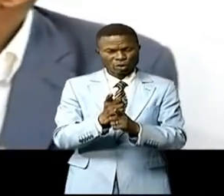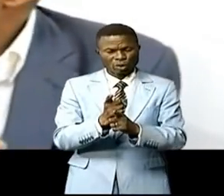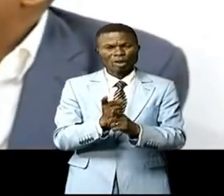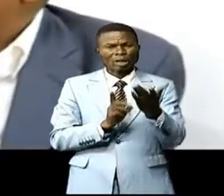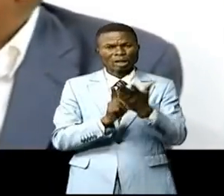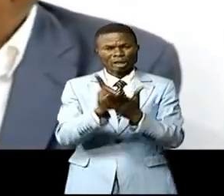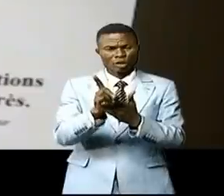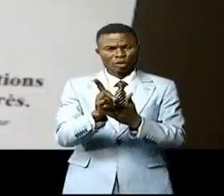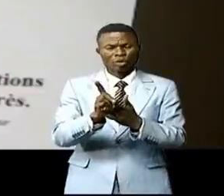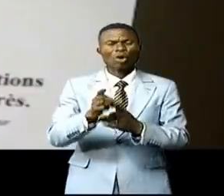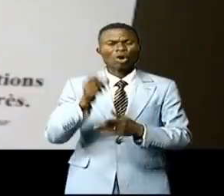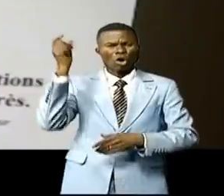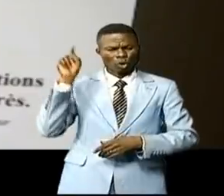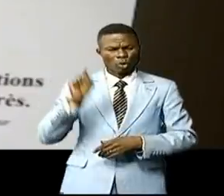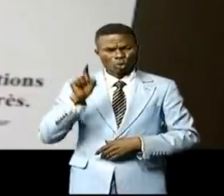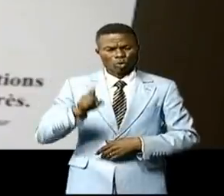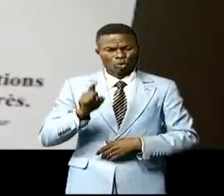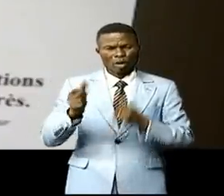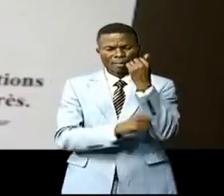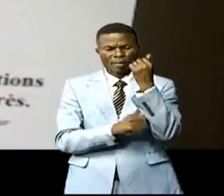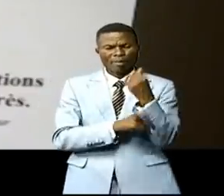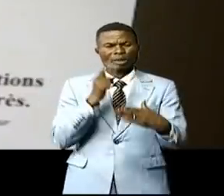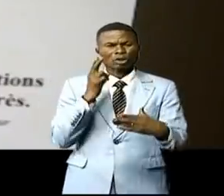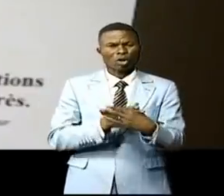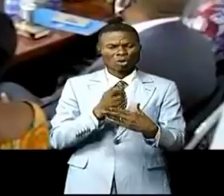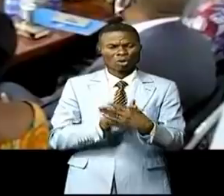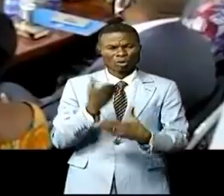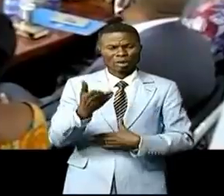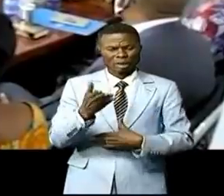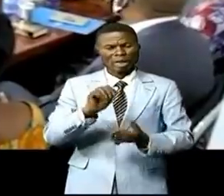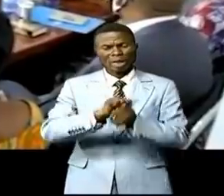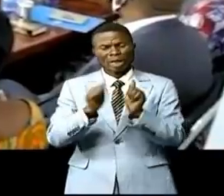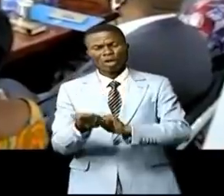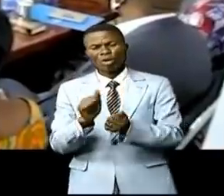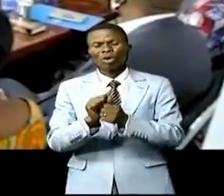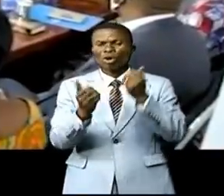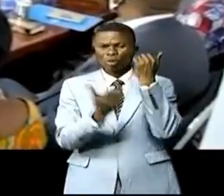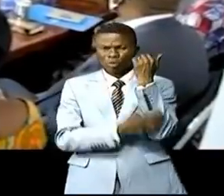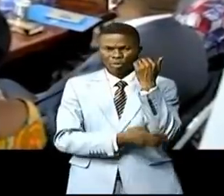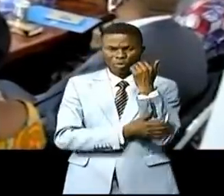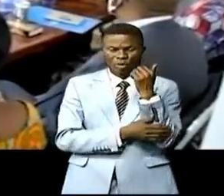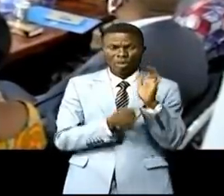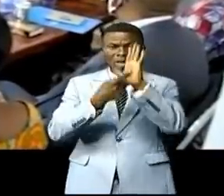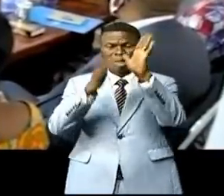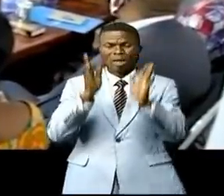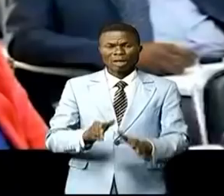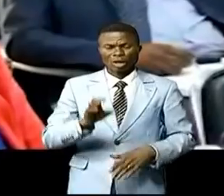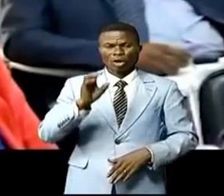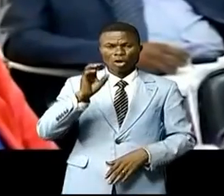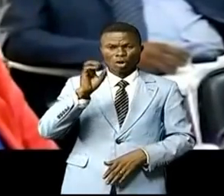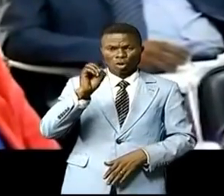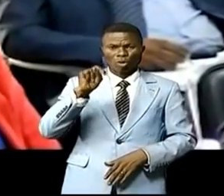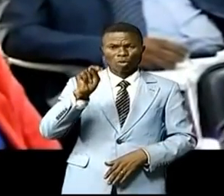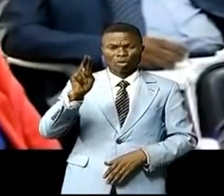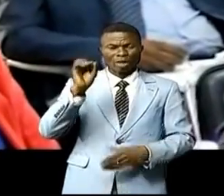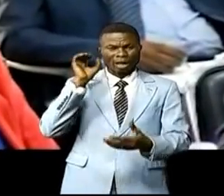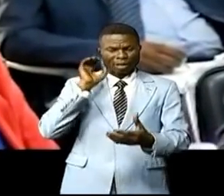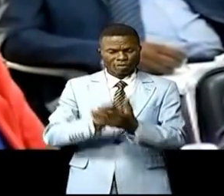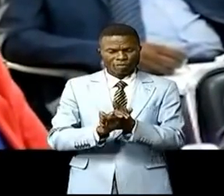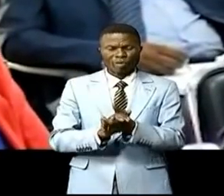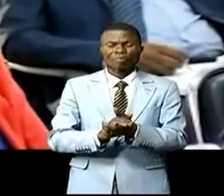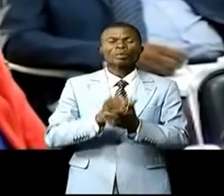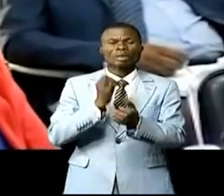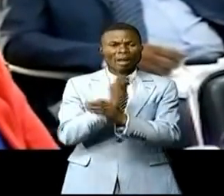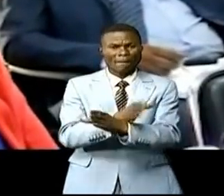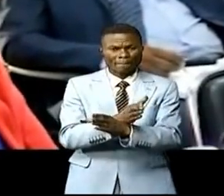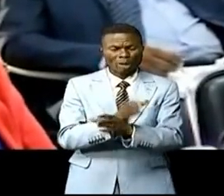et obligations des personnes vivant avec handicap et autres vulnérables. Ces représentants de l'ONU Femmes ont exprimé la disponibilité de